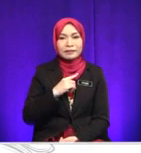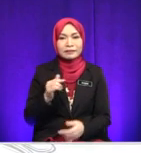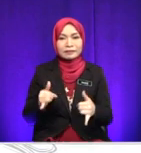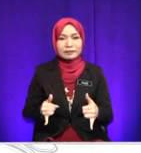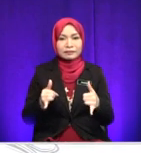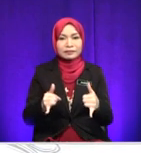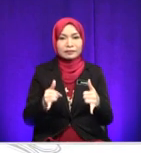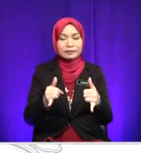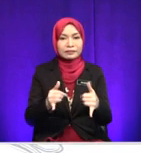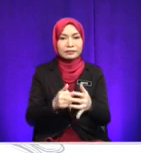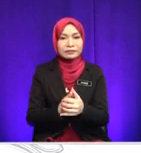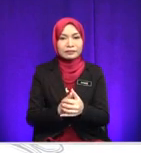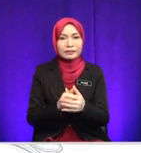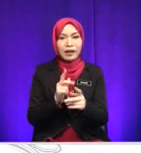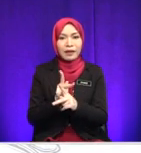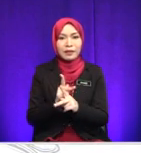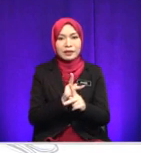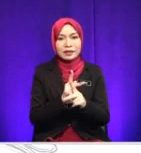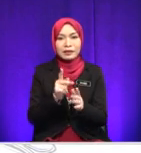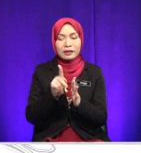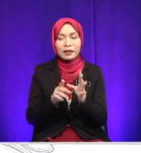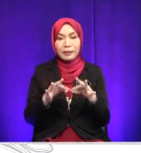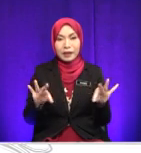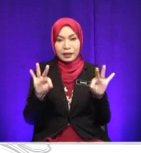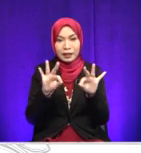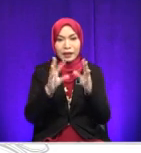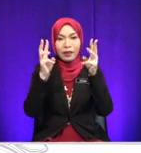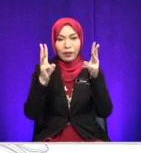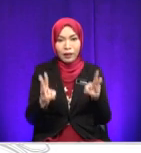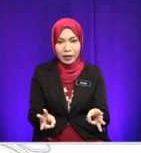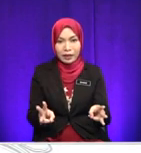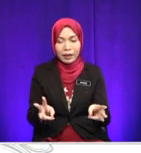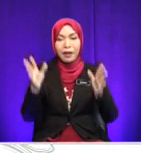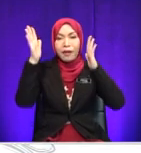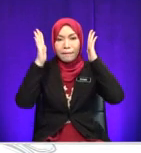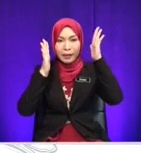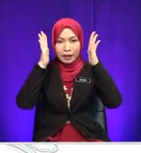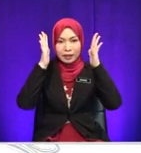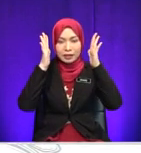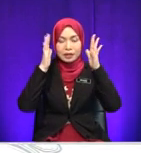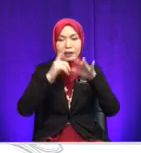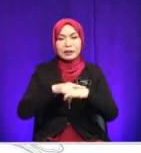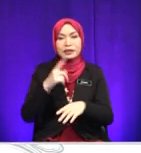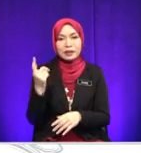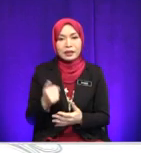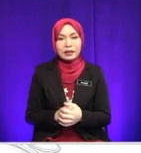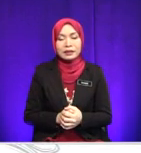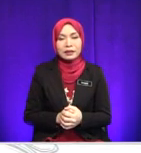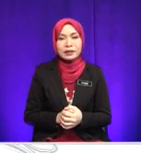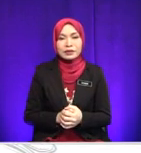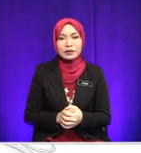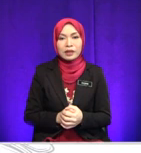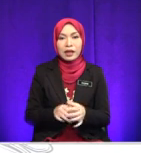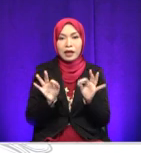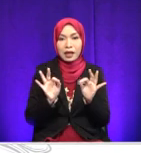menjaga kepentingan warga Malaysia di sana. Organisasi pula, sesebuah organisasi haruslah